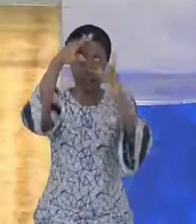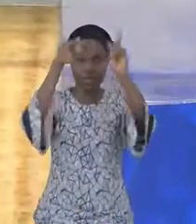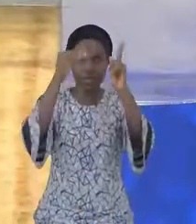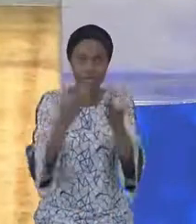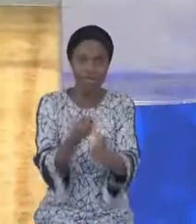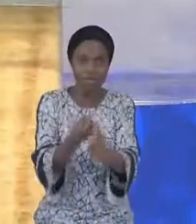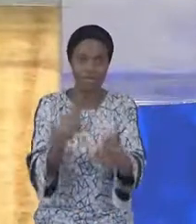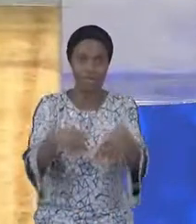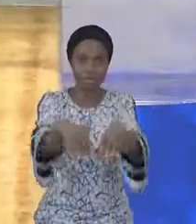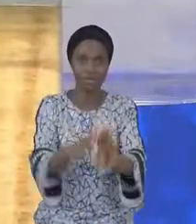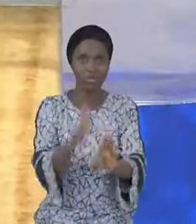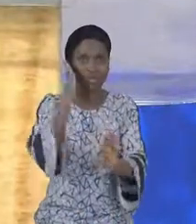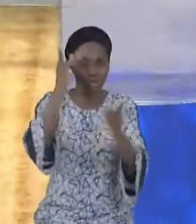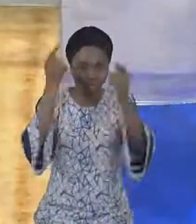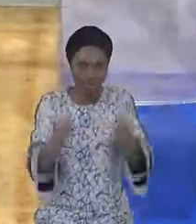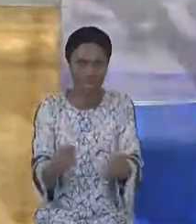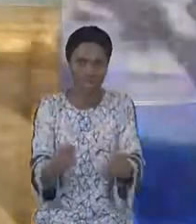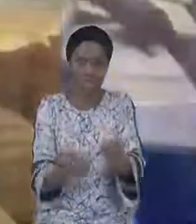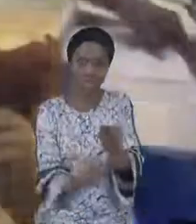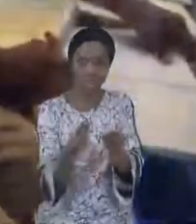va vivifier votre corps mortel.